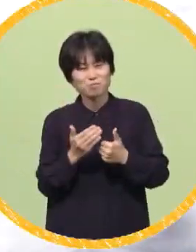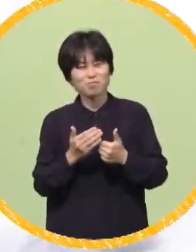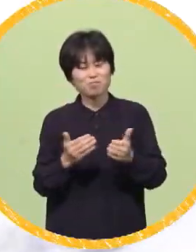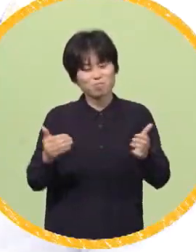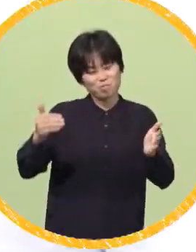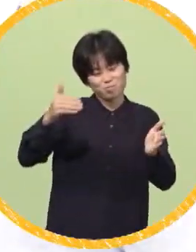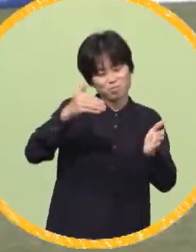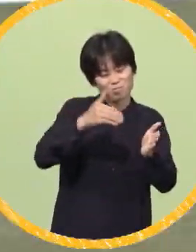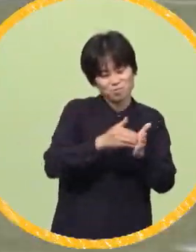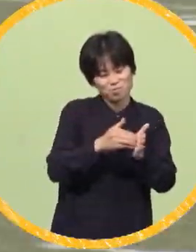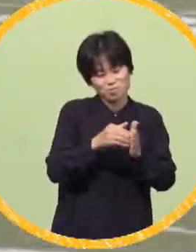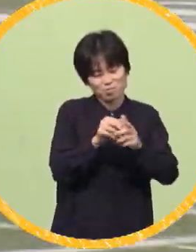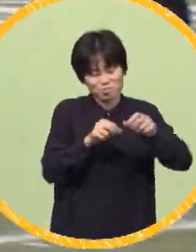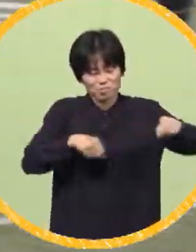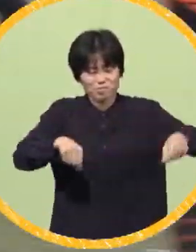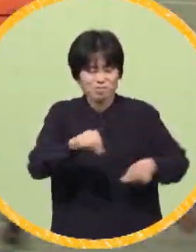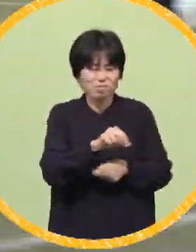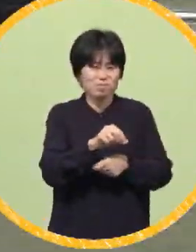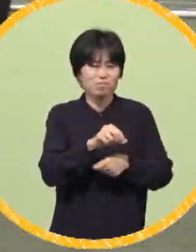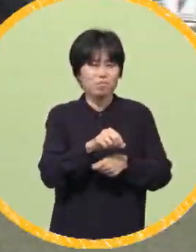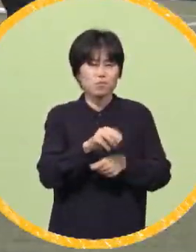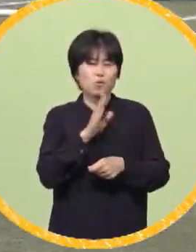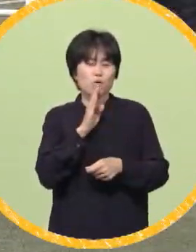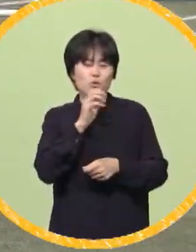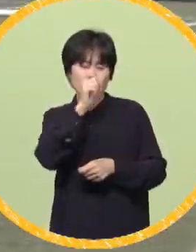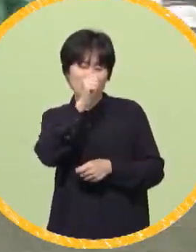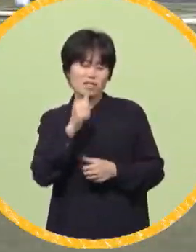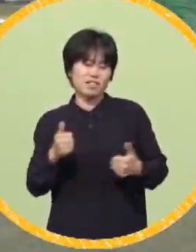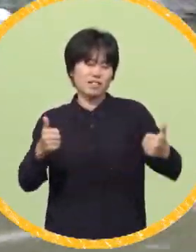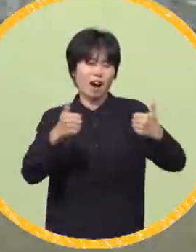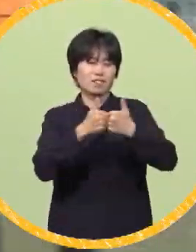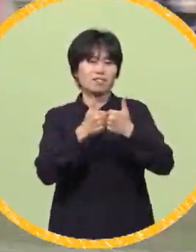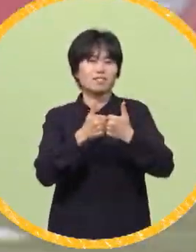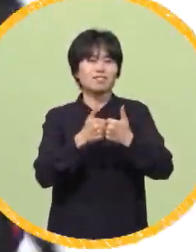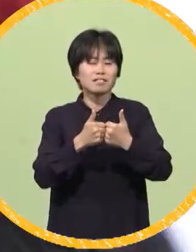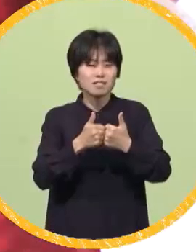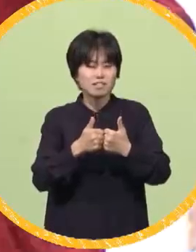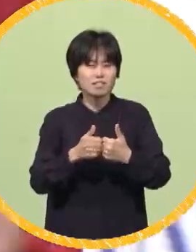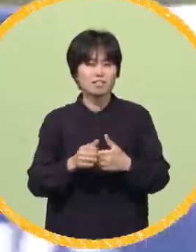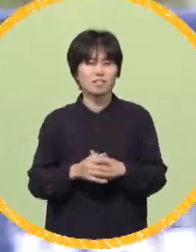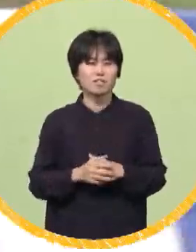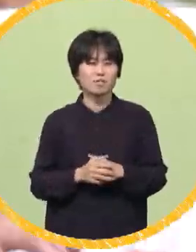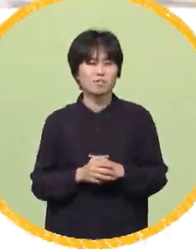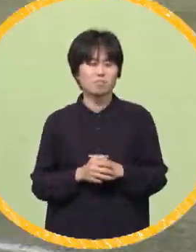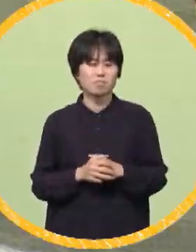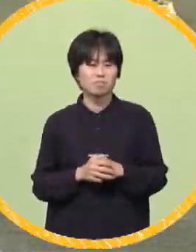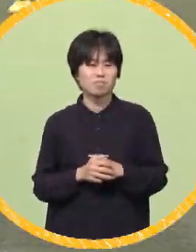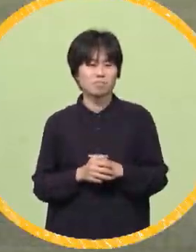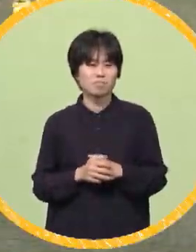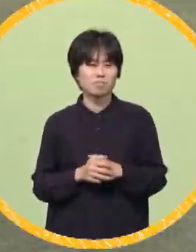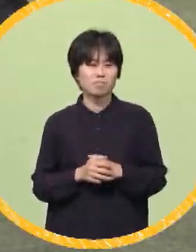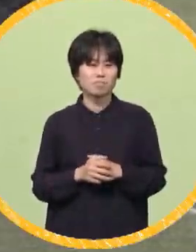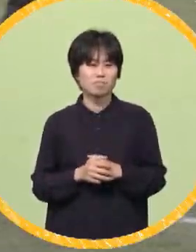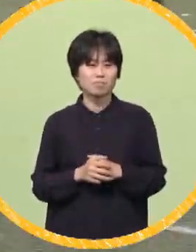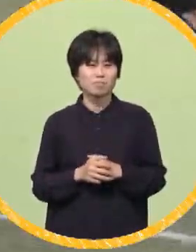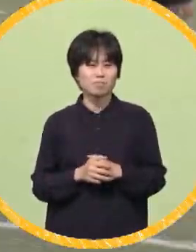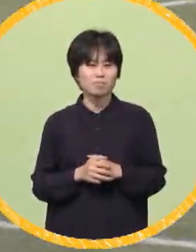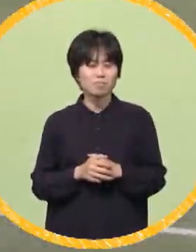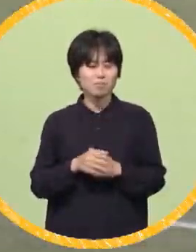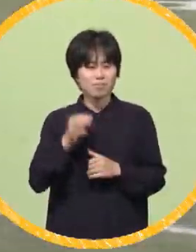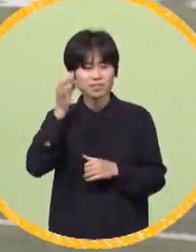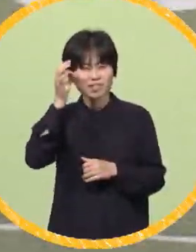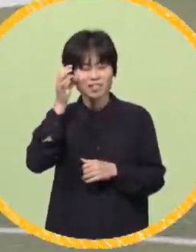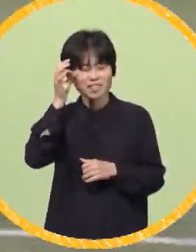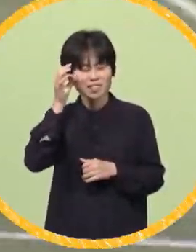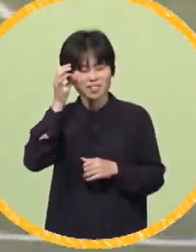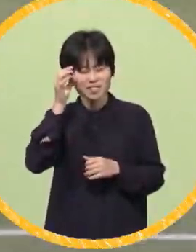の逆転を許し本当にいい試合なんですよ、まさかのここで取られるとは ギリギリのところ